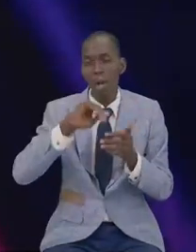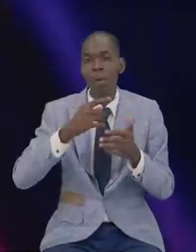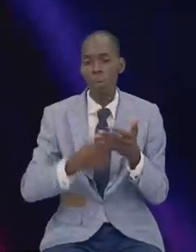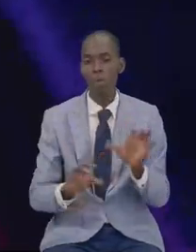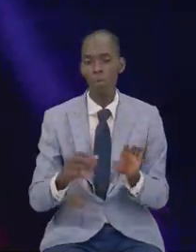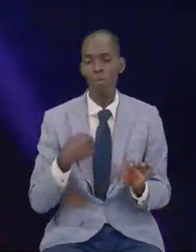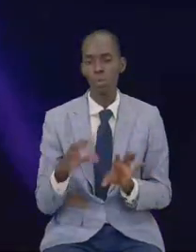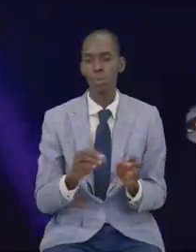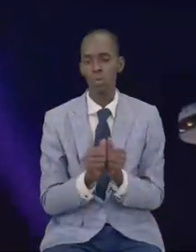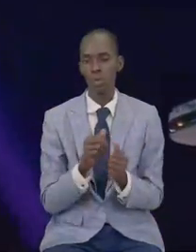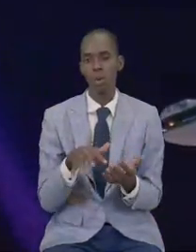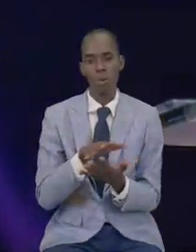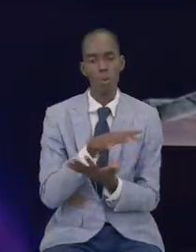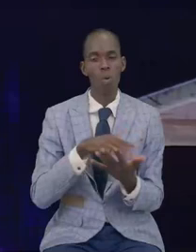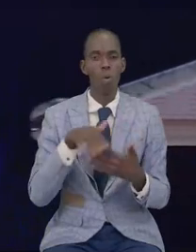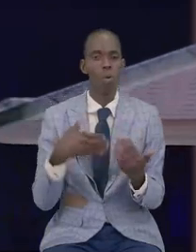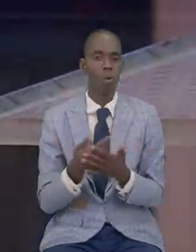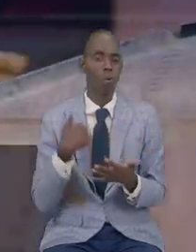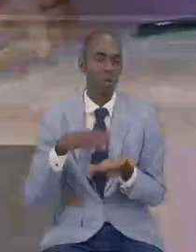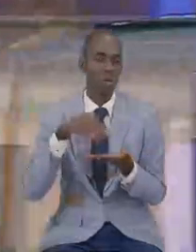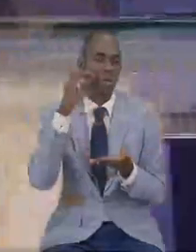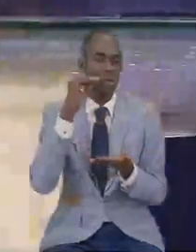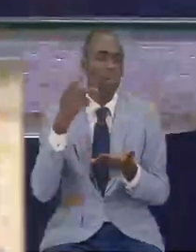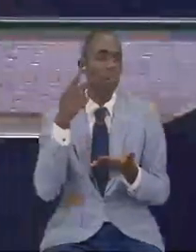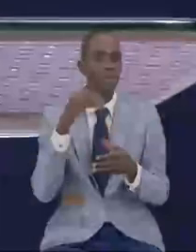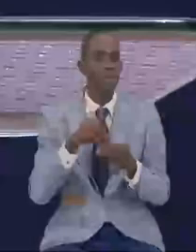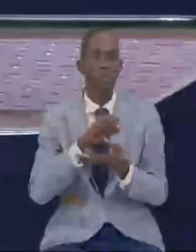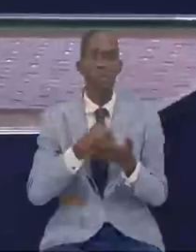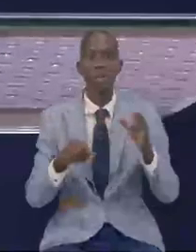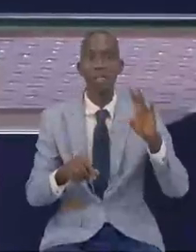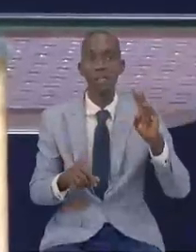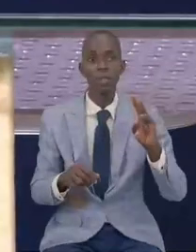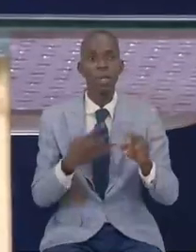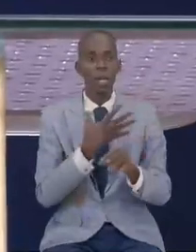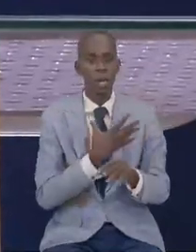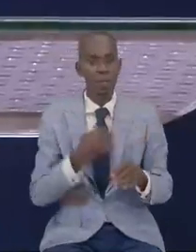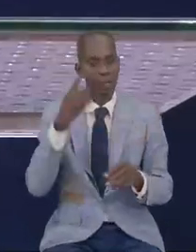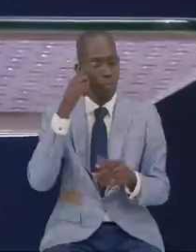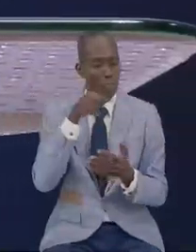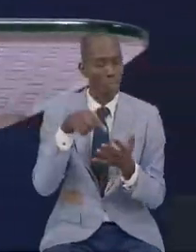a appris, qu'est-ce qu'on fait de ces choses. Et le verset 17,